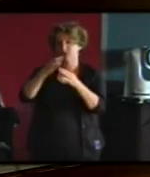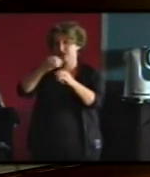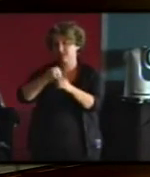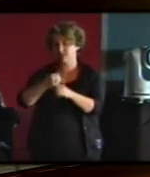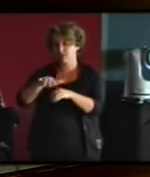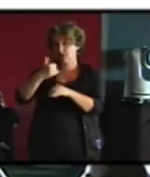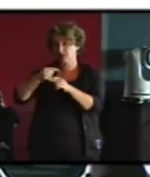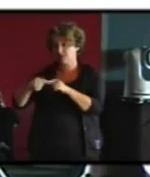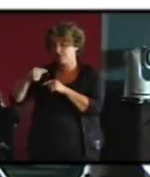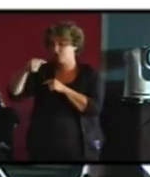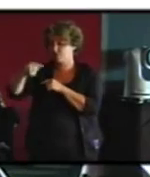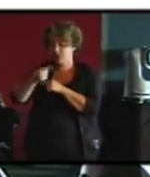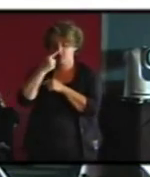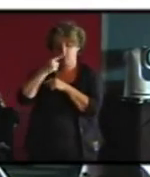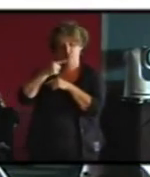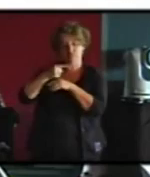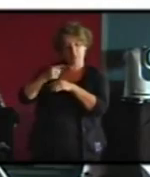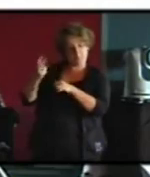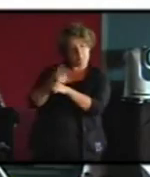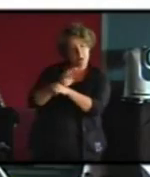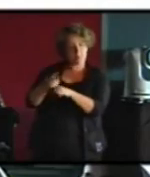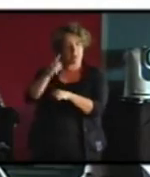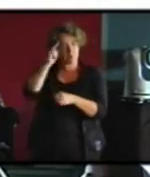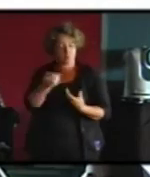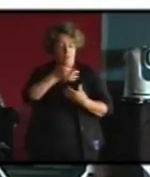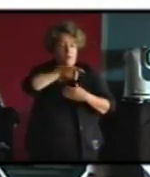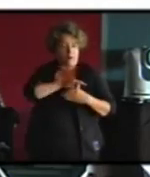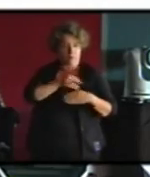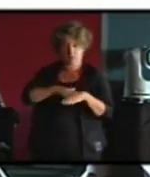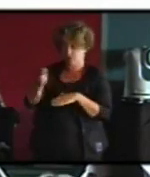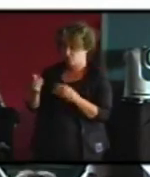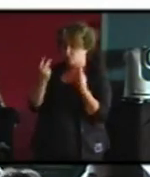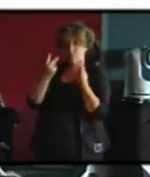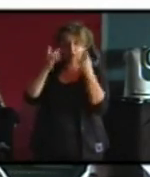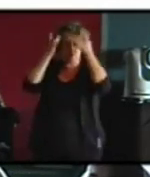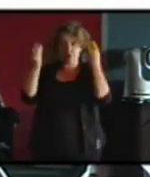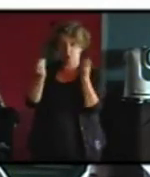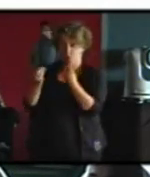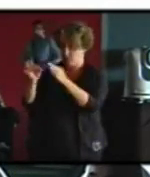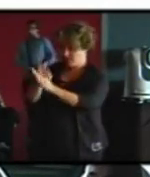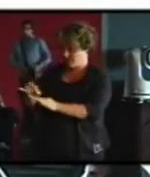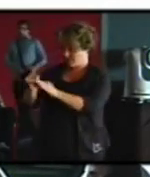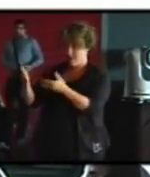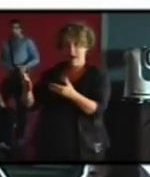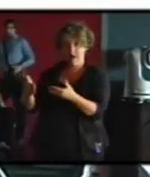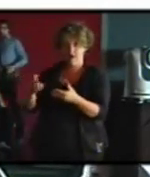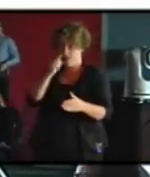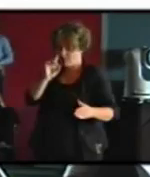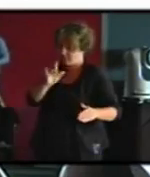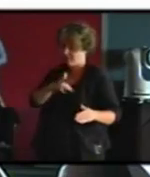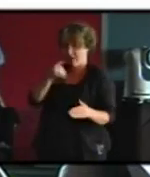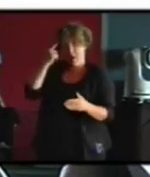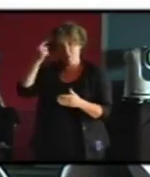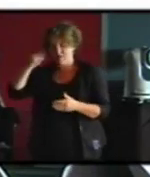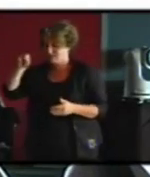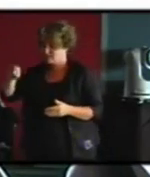ça fonctionne, c'est un investissement qui fonctionne bien, mais ça n'a aucune valeur culturelle. C'est-à-dire, aucun d'entre nous ici n'y est attaché au bâtiment en